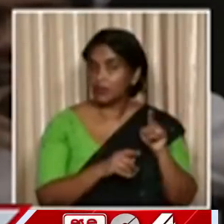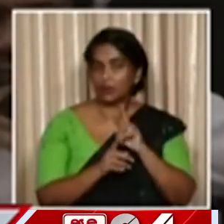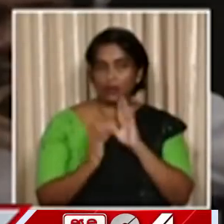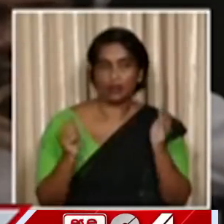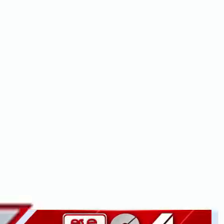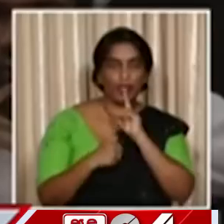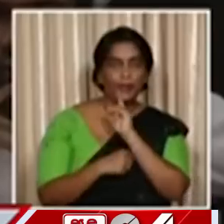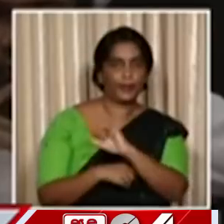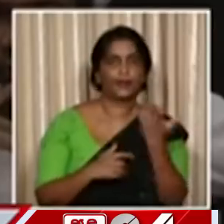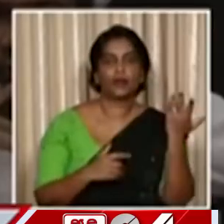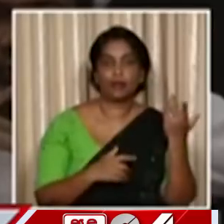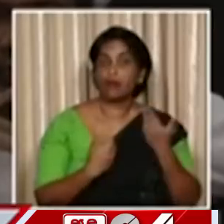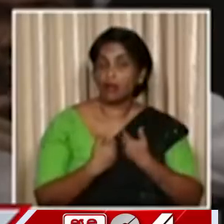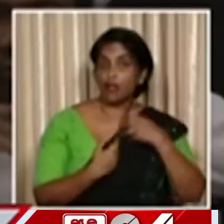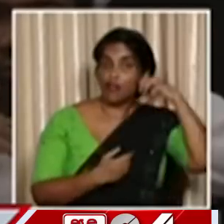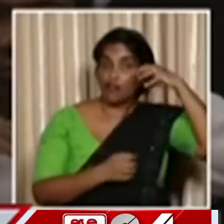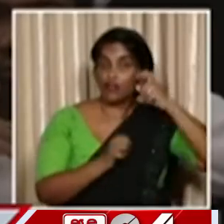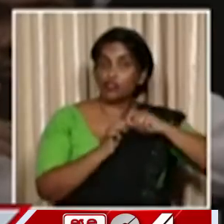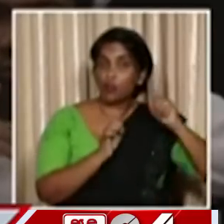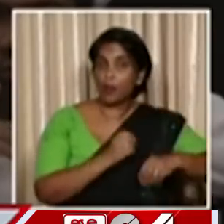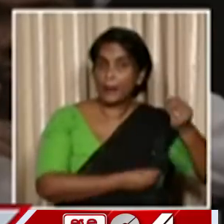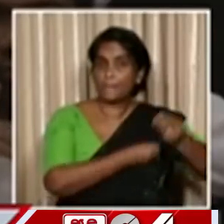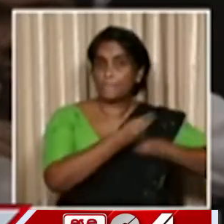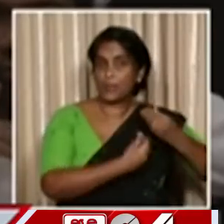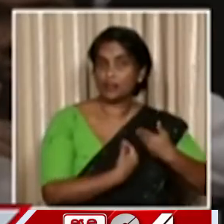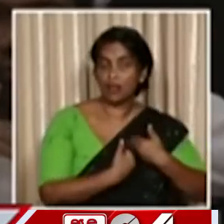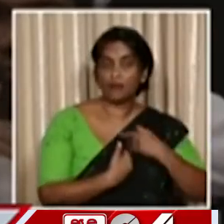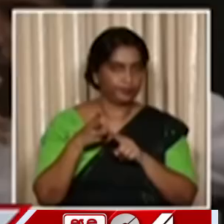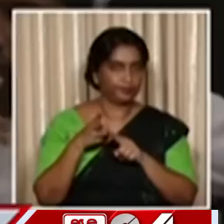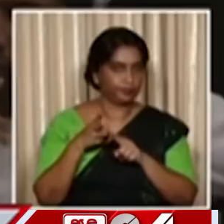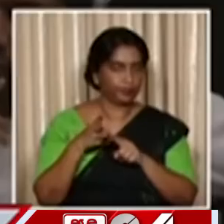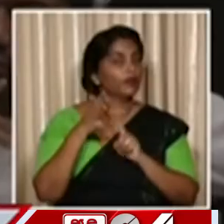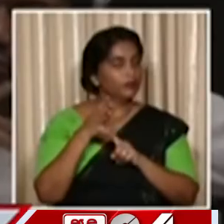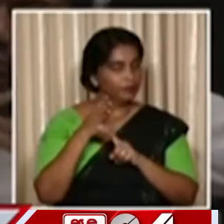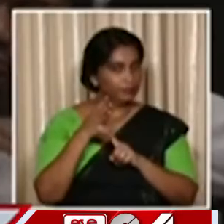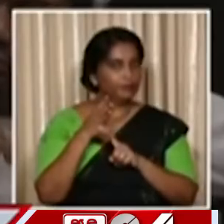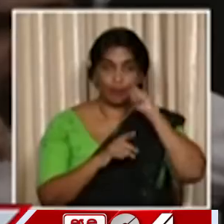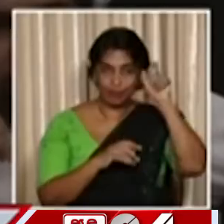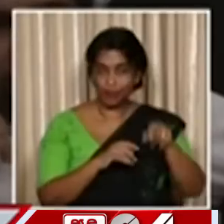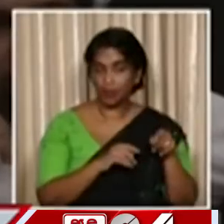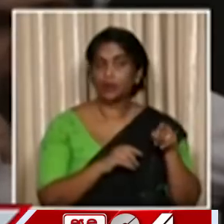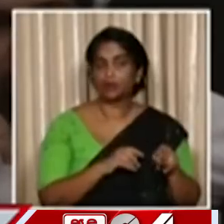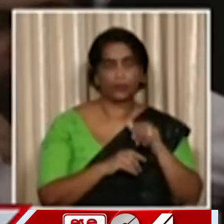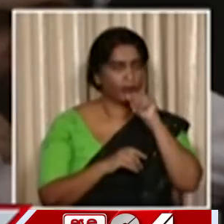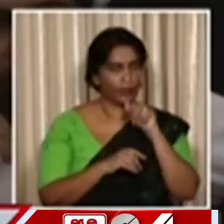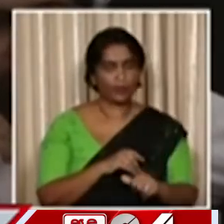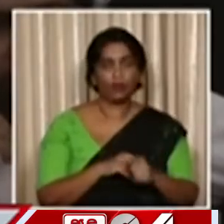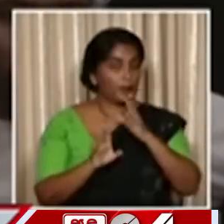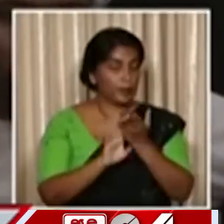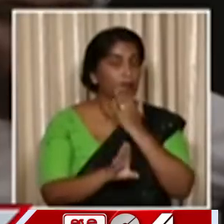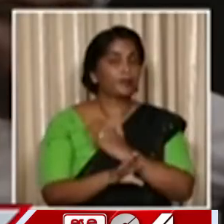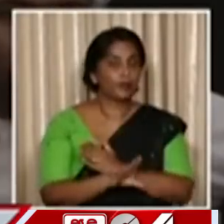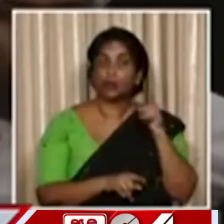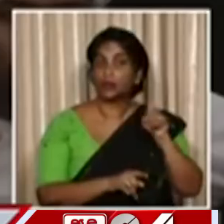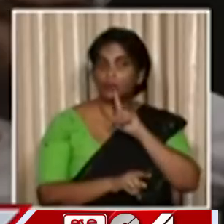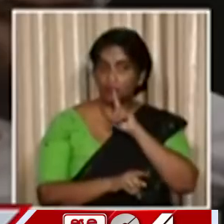වසන් කරලා තියෙනවා මොහුට විදුලි බල මණ්ඩලයත් සමග තියෙන ගනුදෙනුව මොකක්ද කියන එක. හතරවෙනි චෝදනාව කිසිම අධ්‍යයනයකින් තොරව